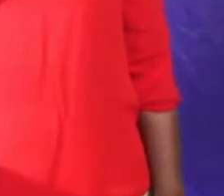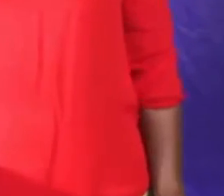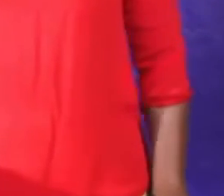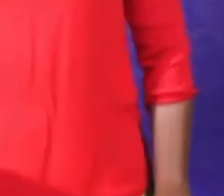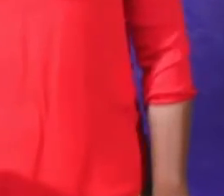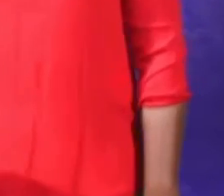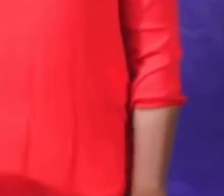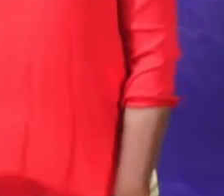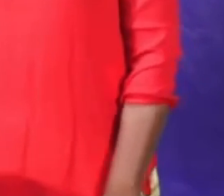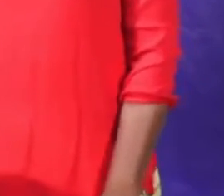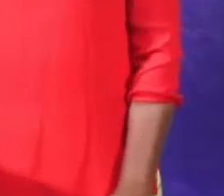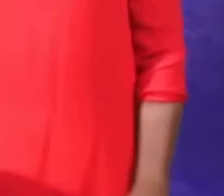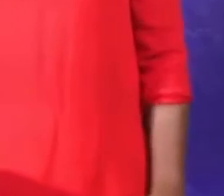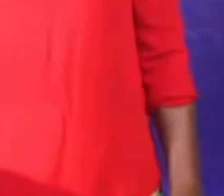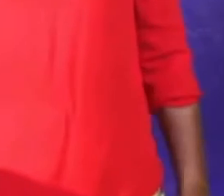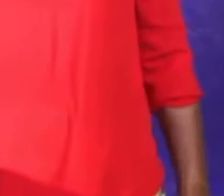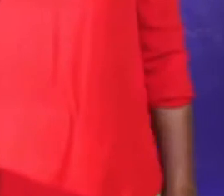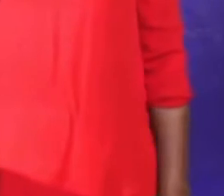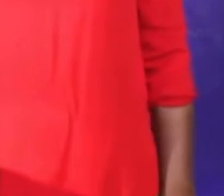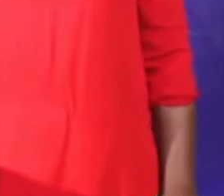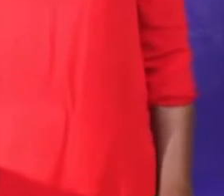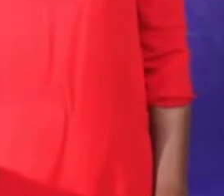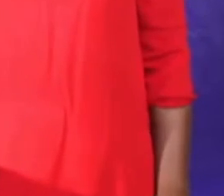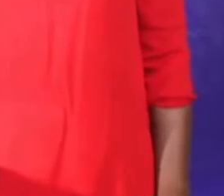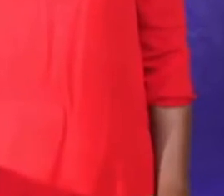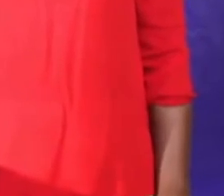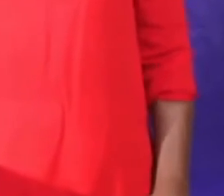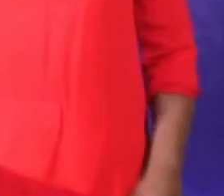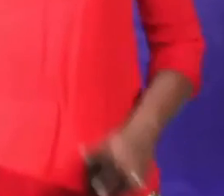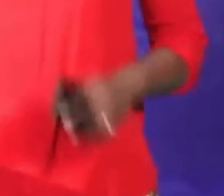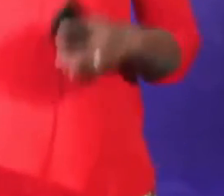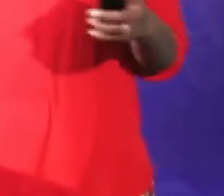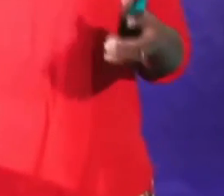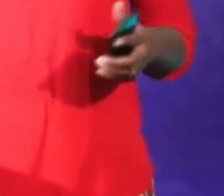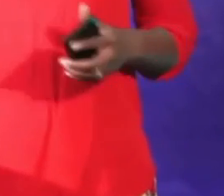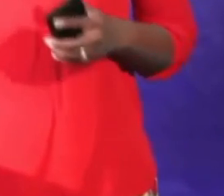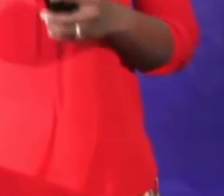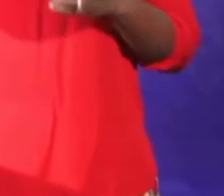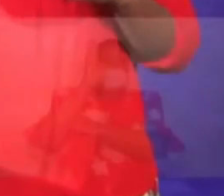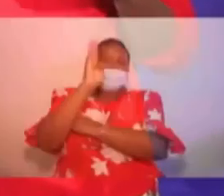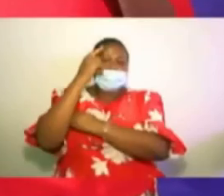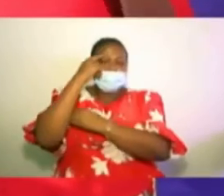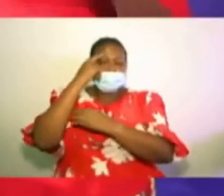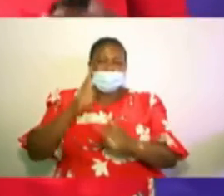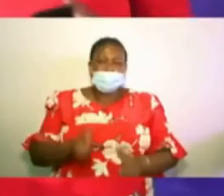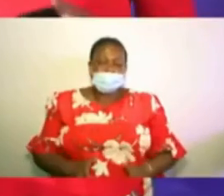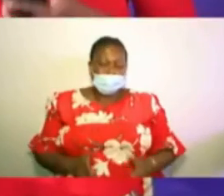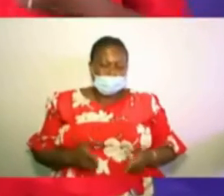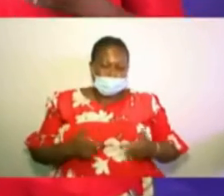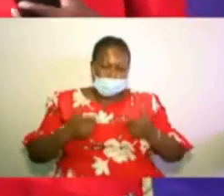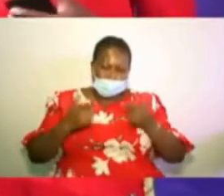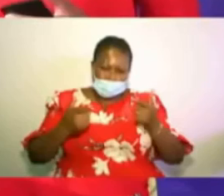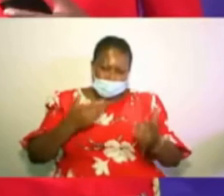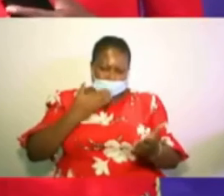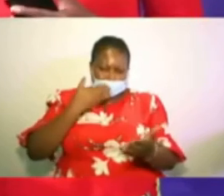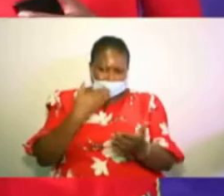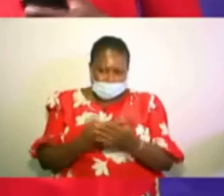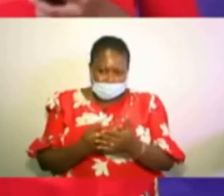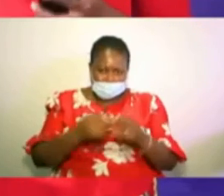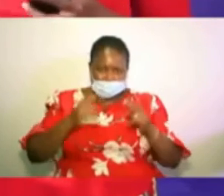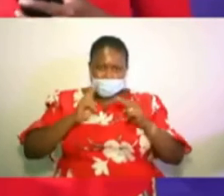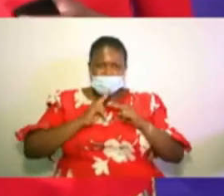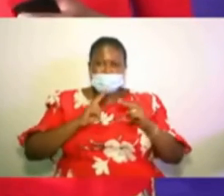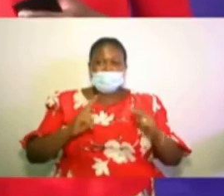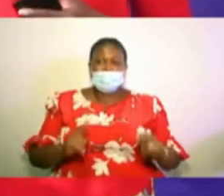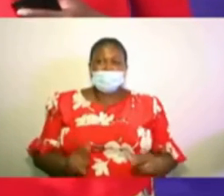We want to thank him for the gift of life and health. Nous voulons le remercier pour la vie et la bonne santé,